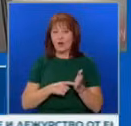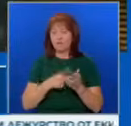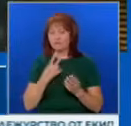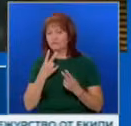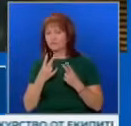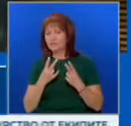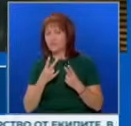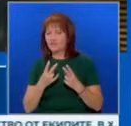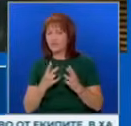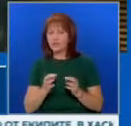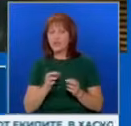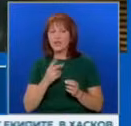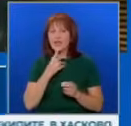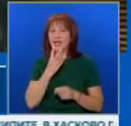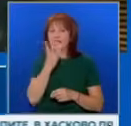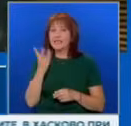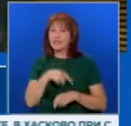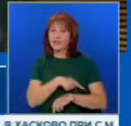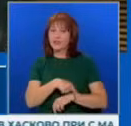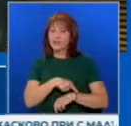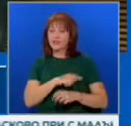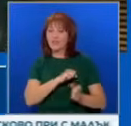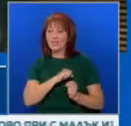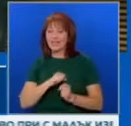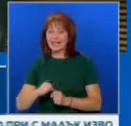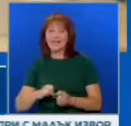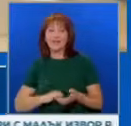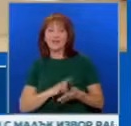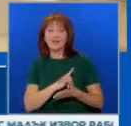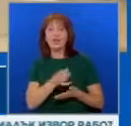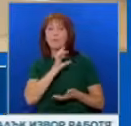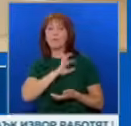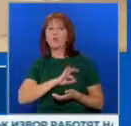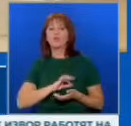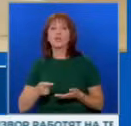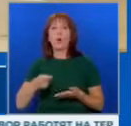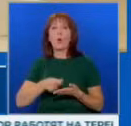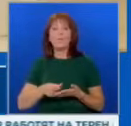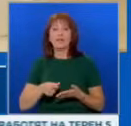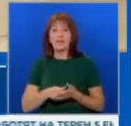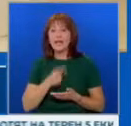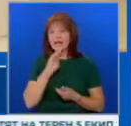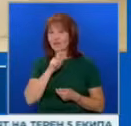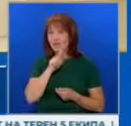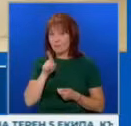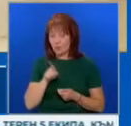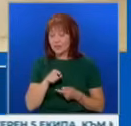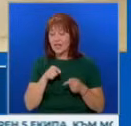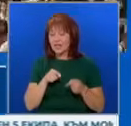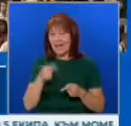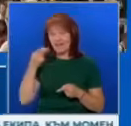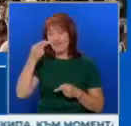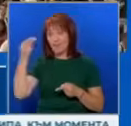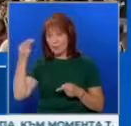предвижда наистина при 3-часово закъснение на полети те да получат компенсация. Въпросът е обаче дали авиокомпаниите